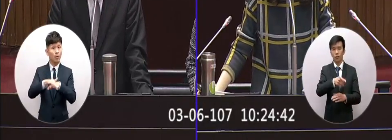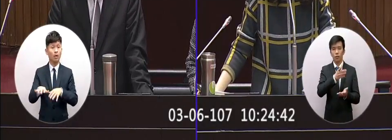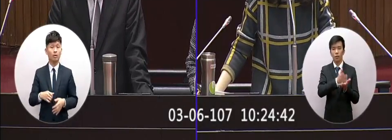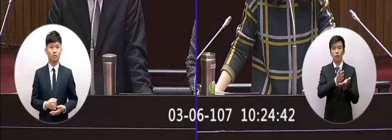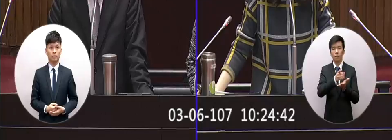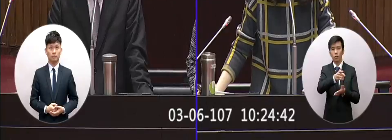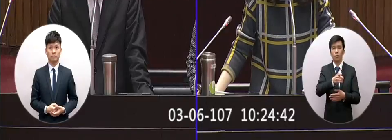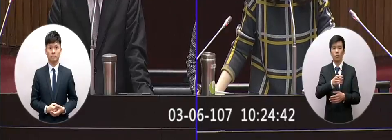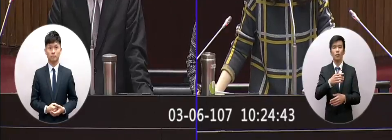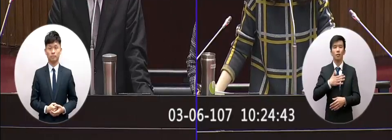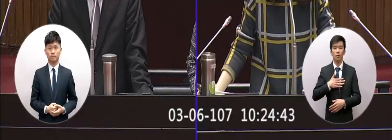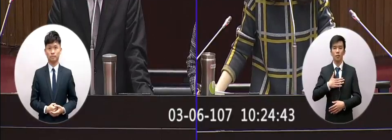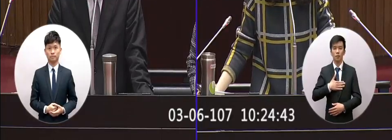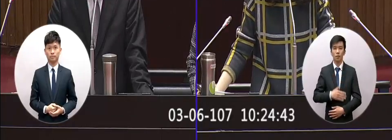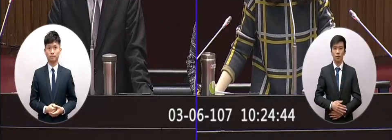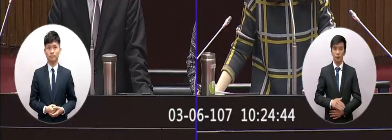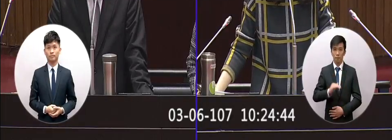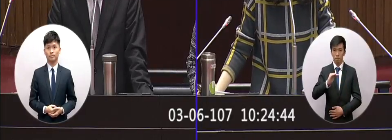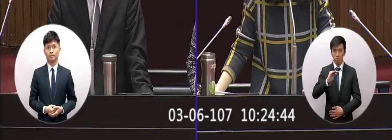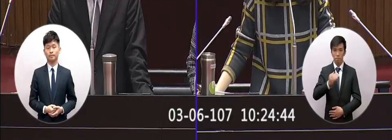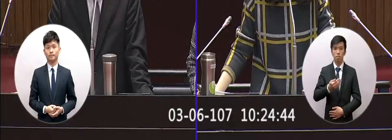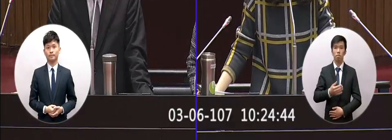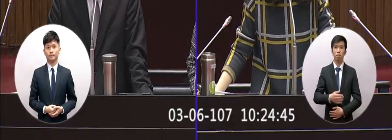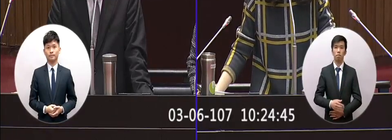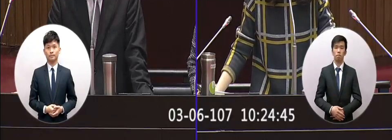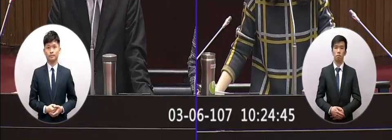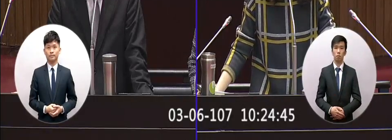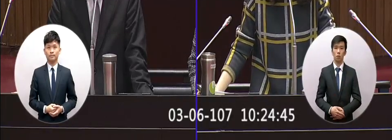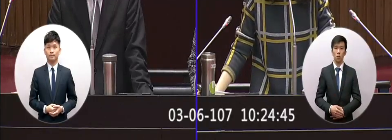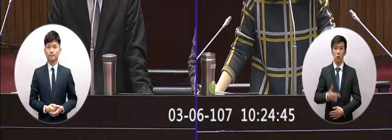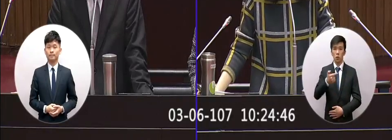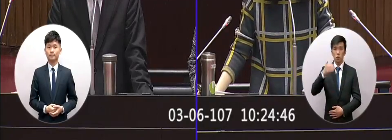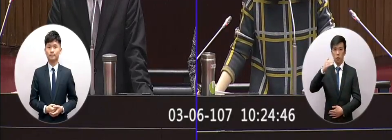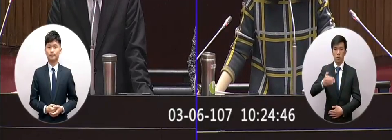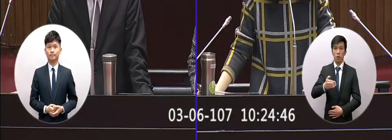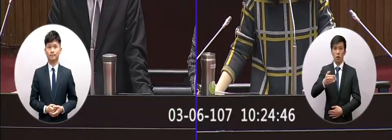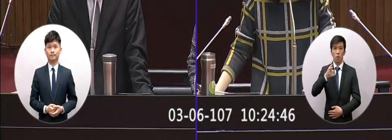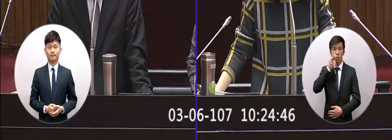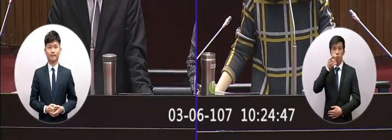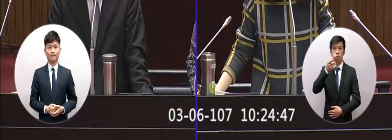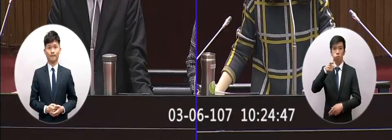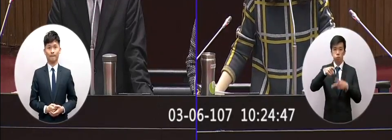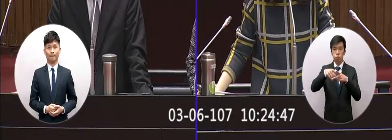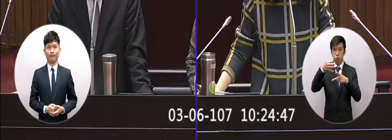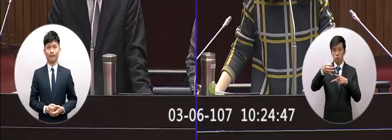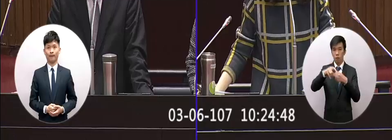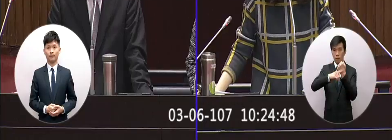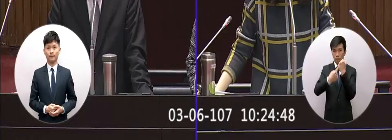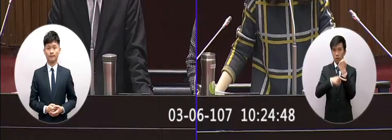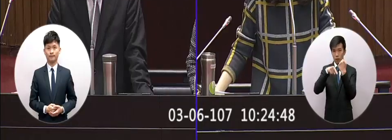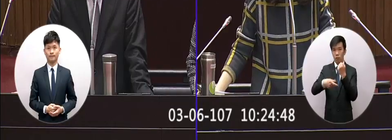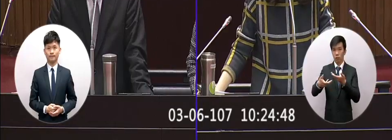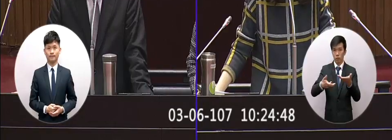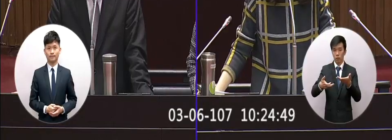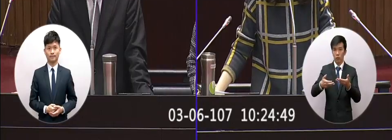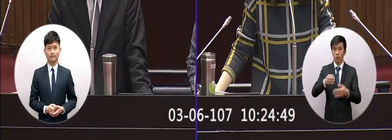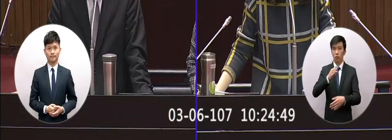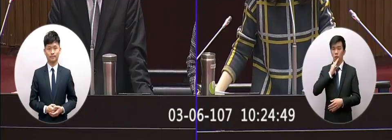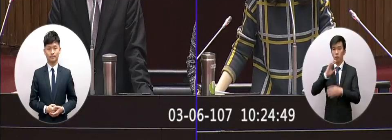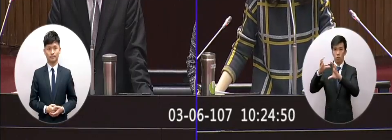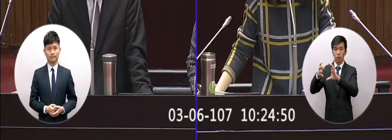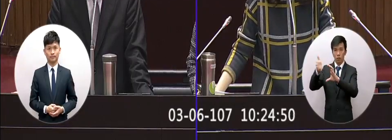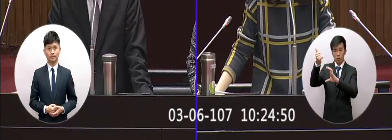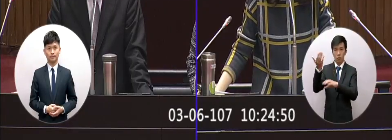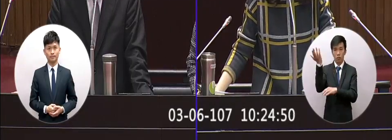们也都可以理解哈。但是这个最低工资法这件事情哦，它是蔡英文总统